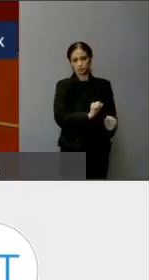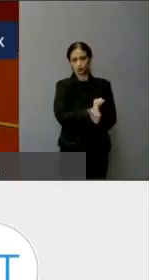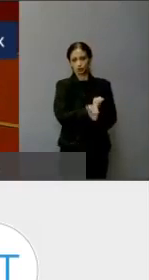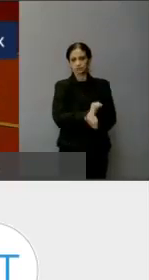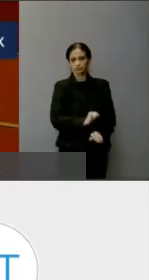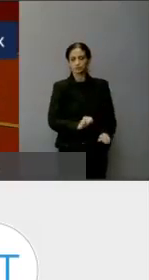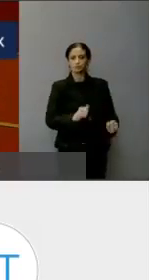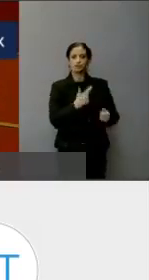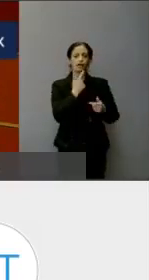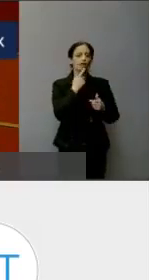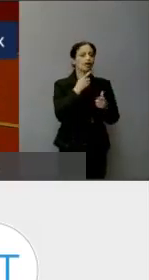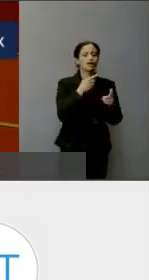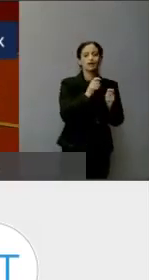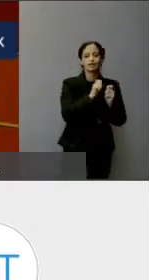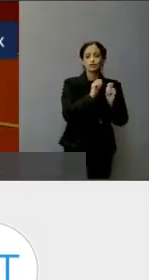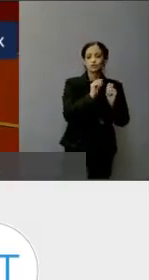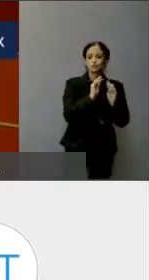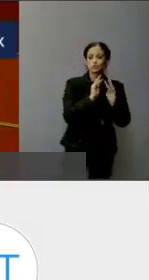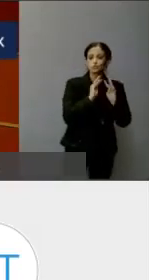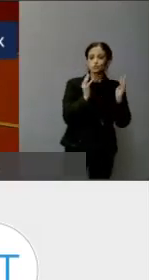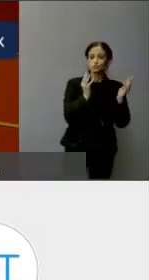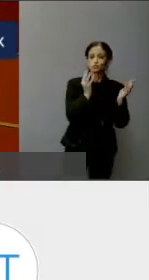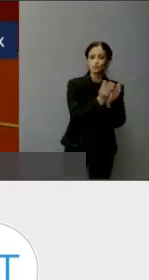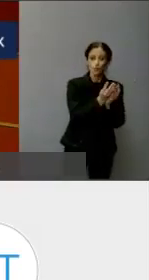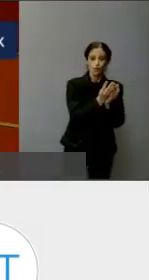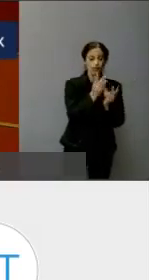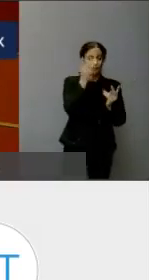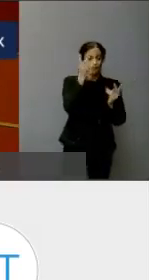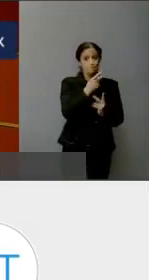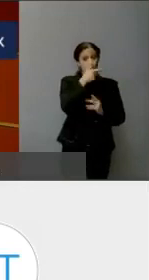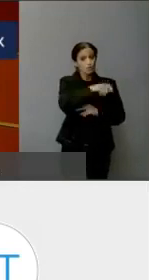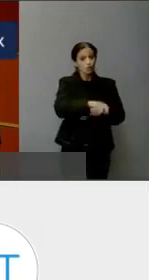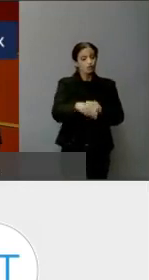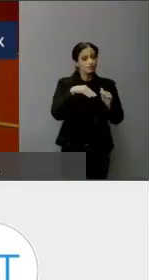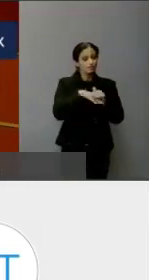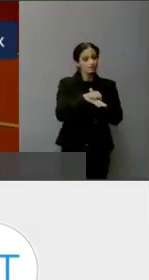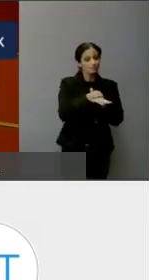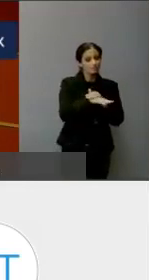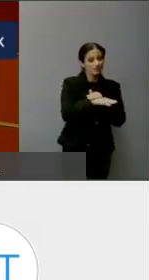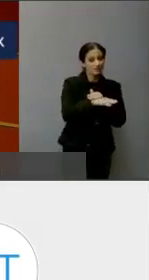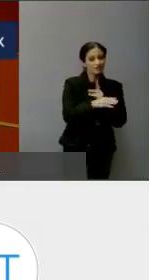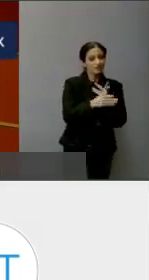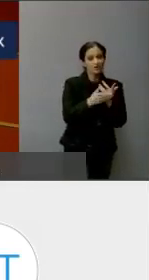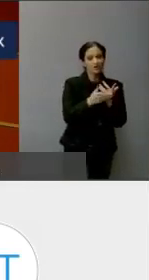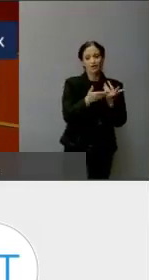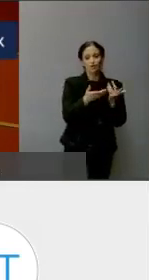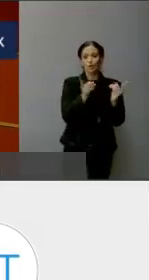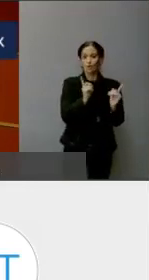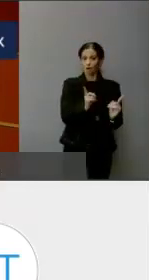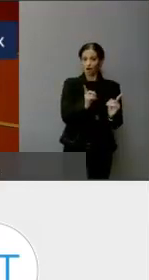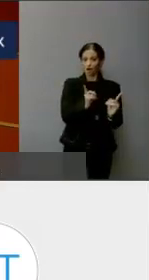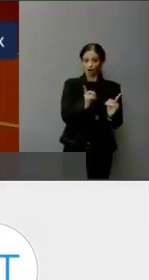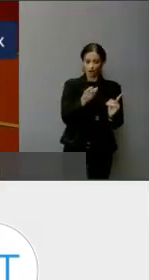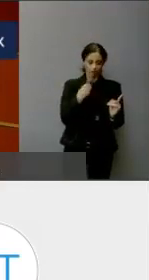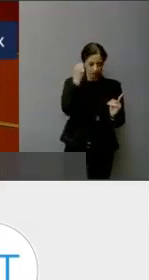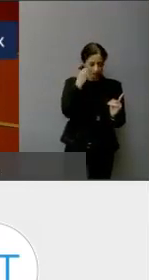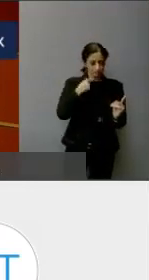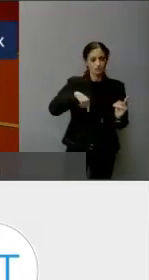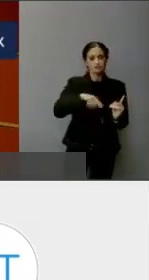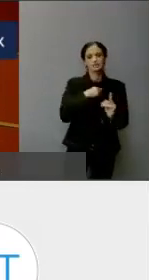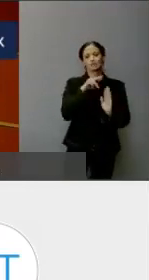nascondendo a quest'aula e alla città il vero motivo d qual è il vero motivo ecco noi pensiamo che abbia a che fare con le norme